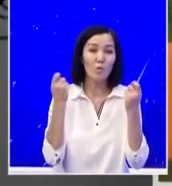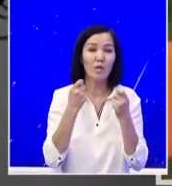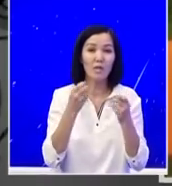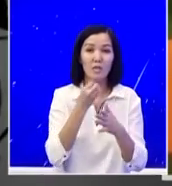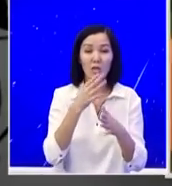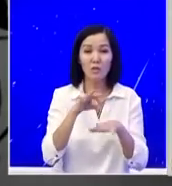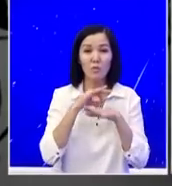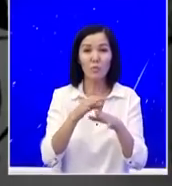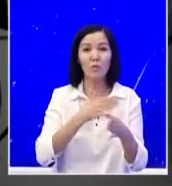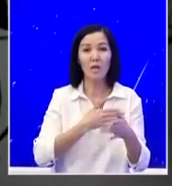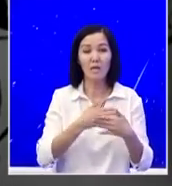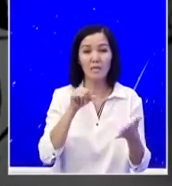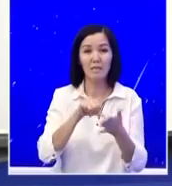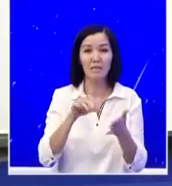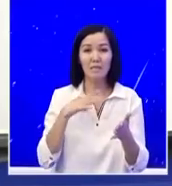атсалысты.